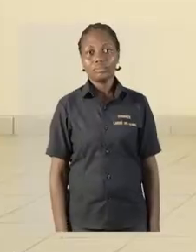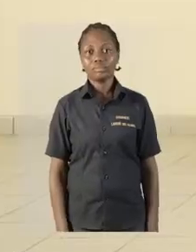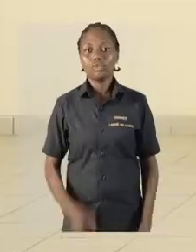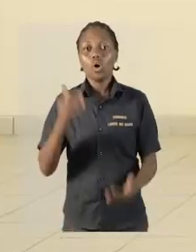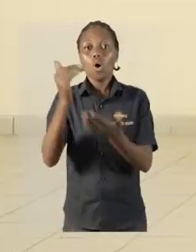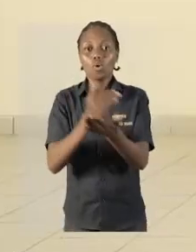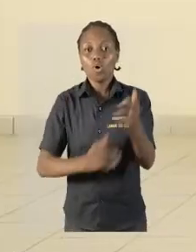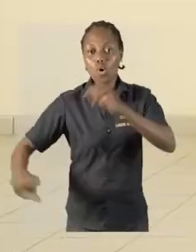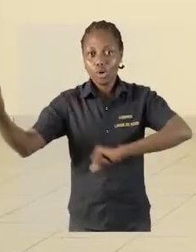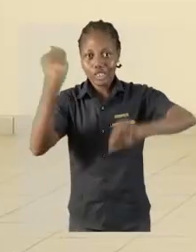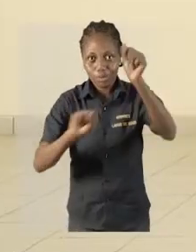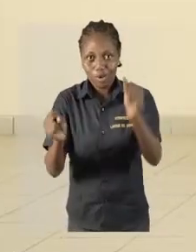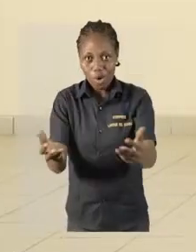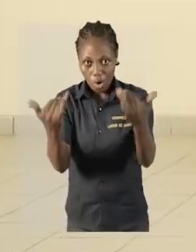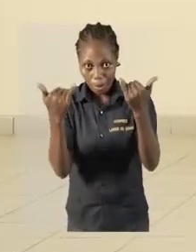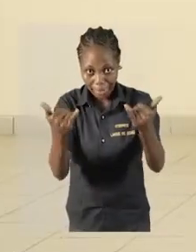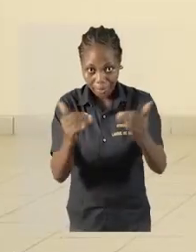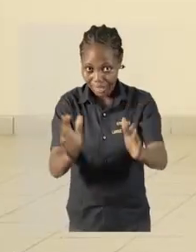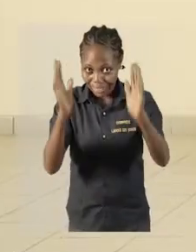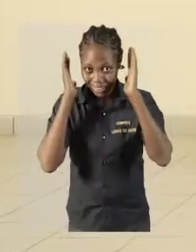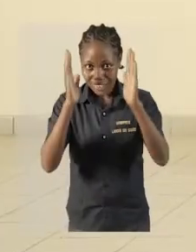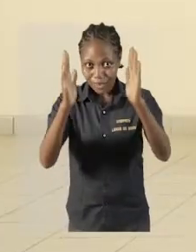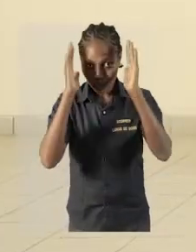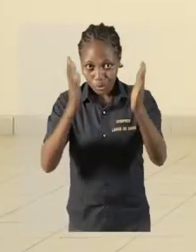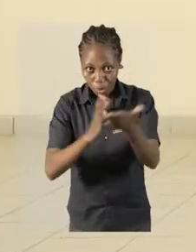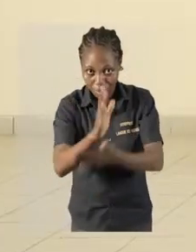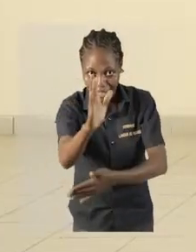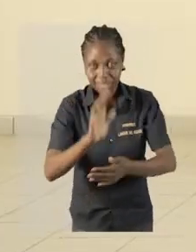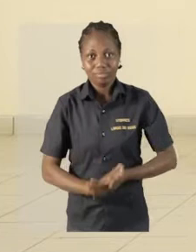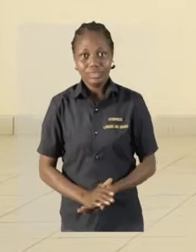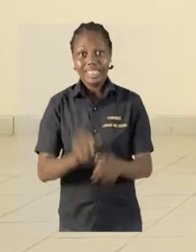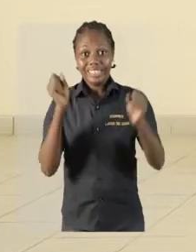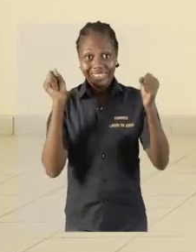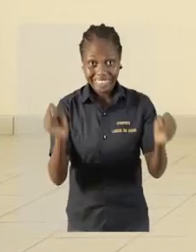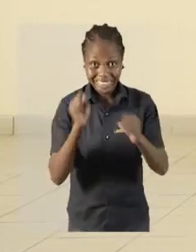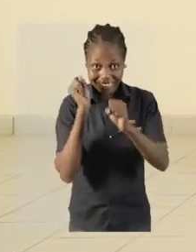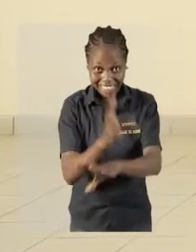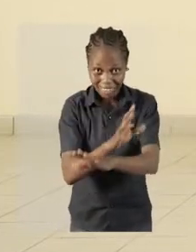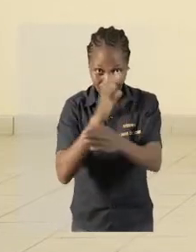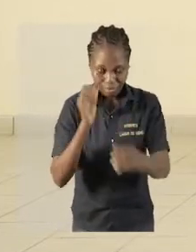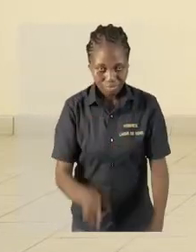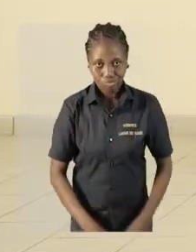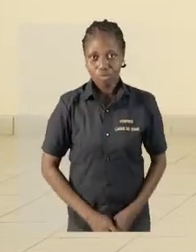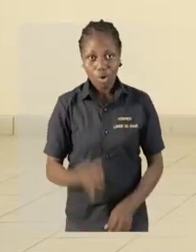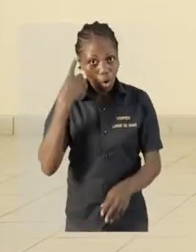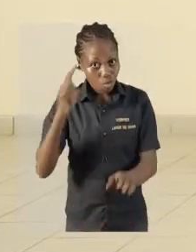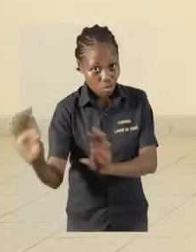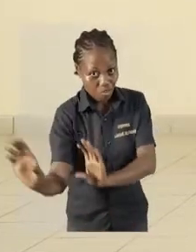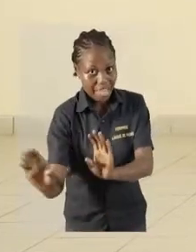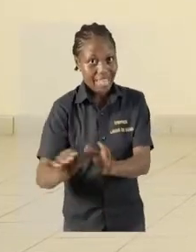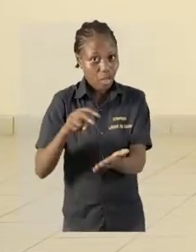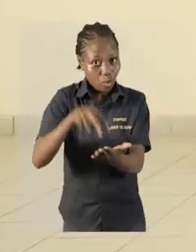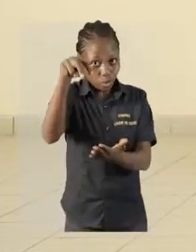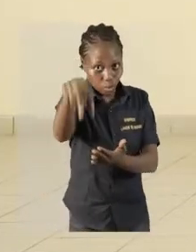Et on va passer maintenant à la séance de saut. Puisqu'on est déjà bien échauffé, donc on va continuer en même temps. On est déjà